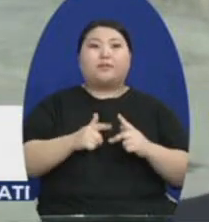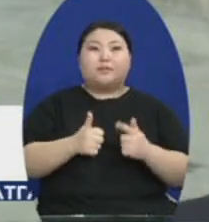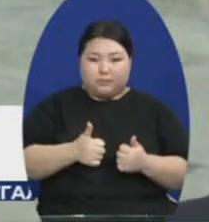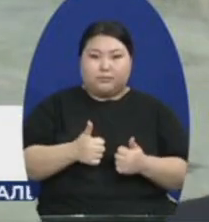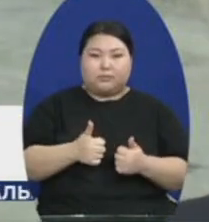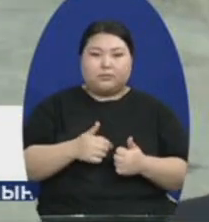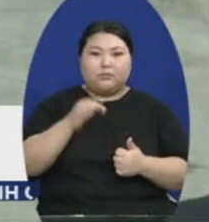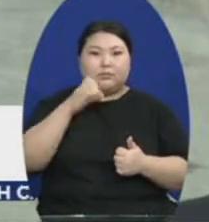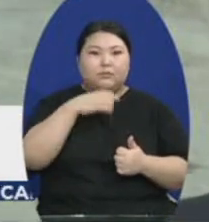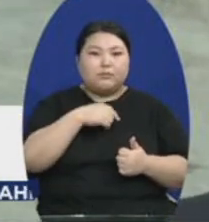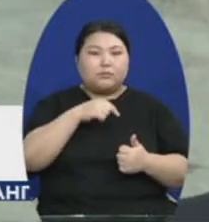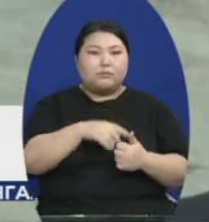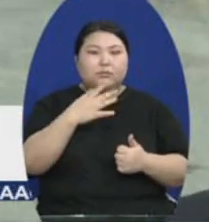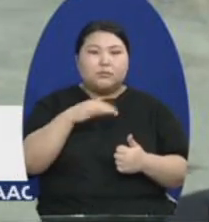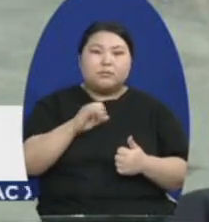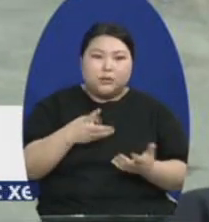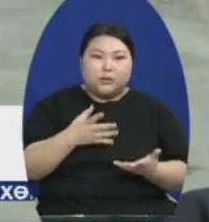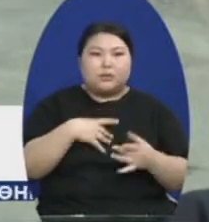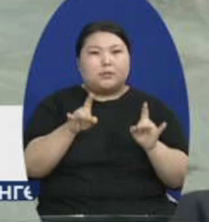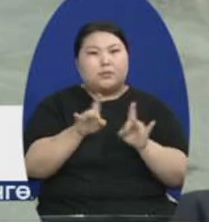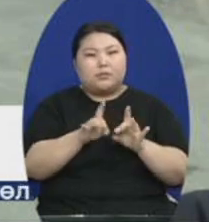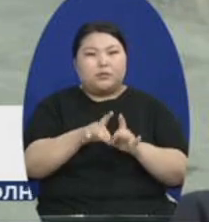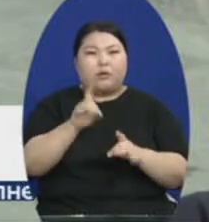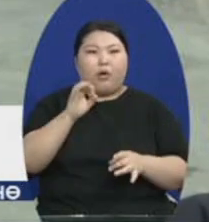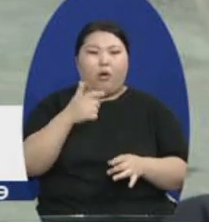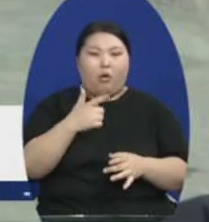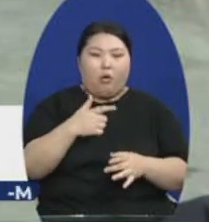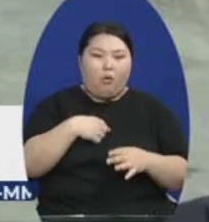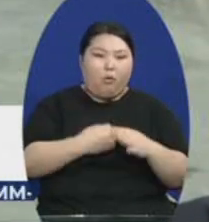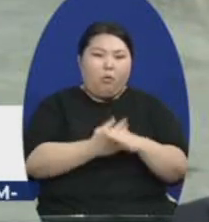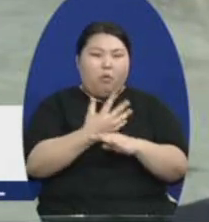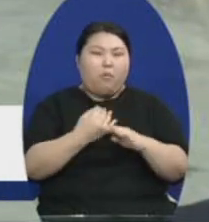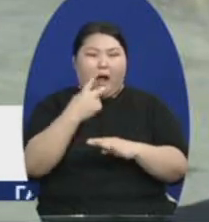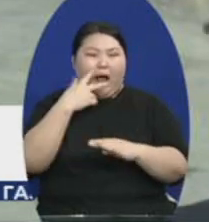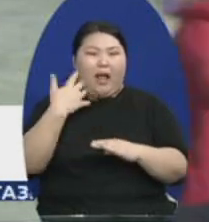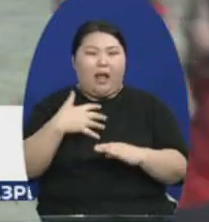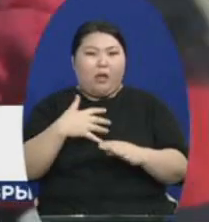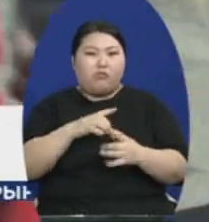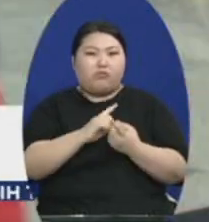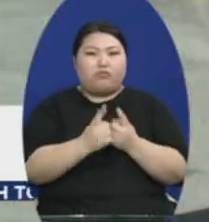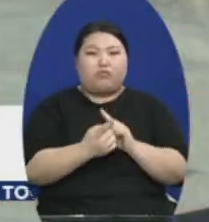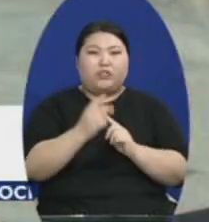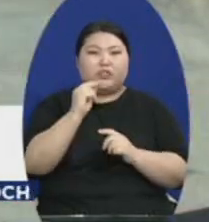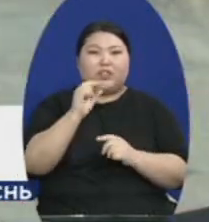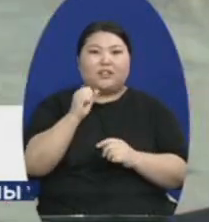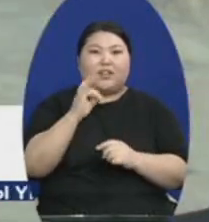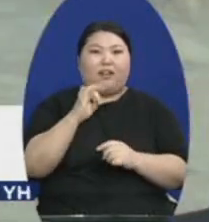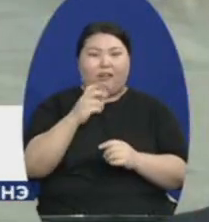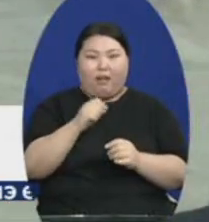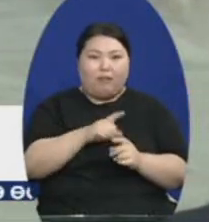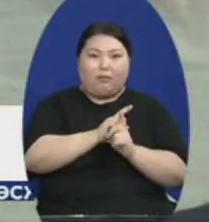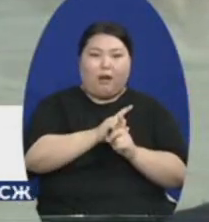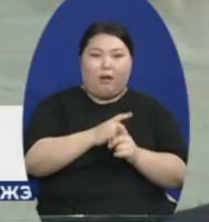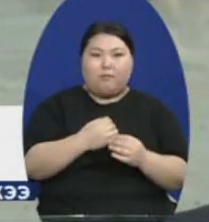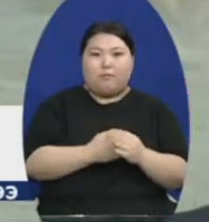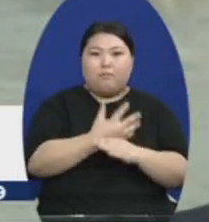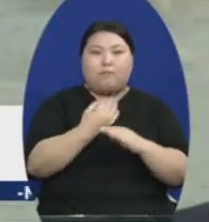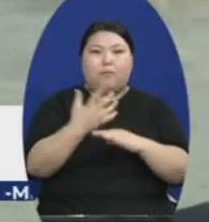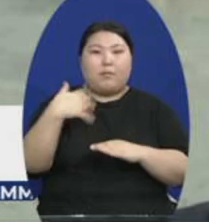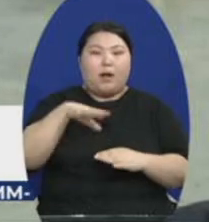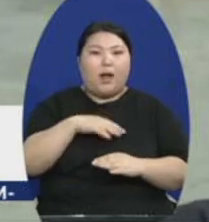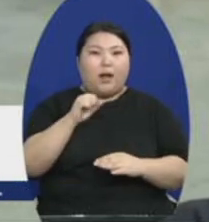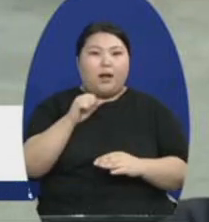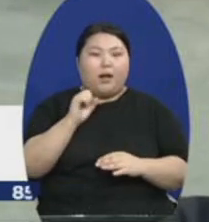өгөр гэдэг нь одоо юм тема янз янзын хагийн урмал ургаад байгаа нь цаа хаа чатарганаа дагна. Нэг үе бид нэр бас арабс тарьж